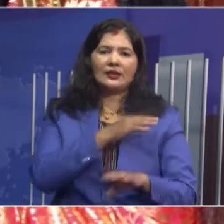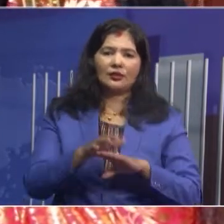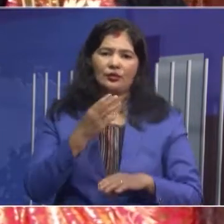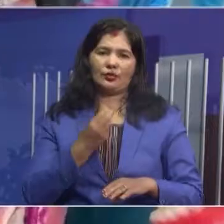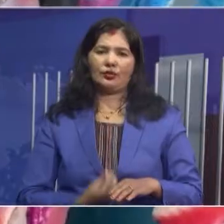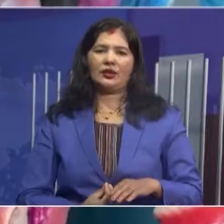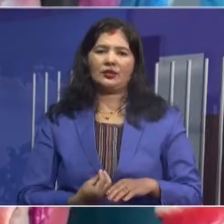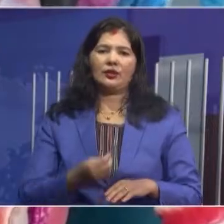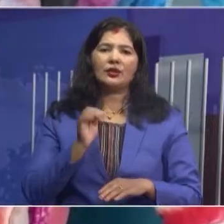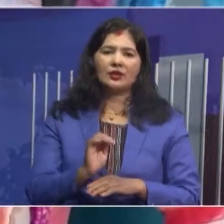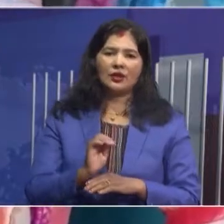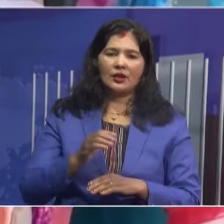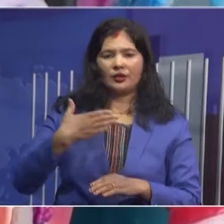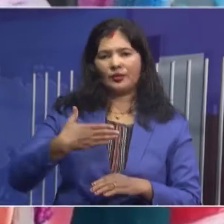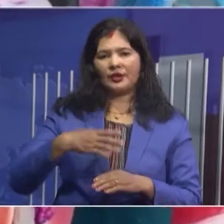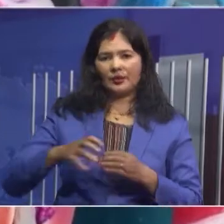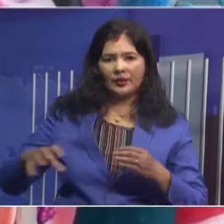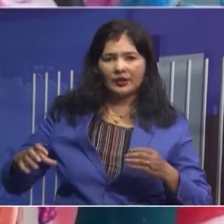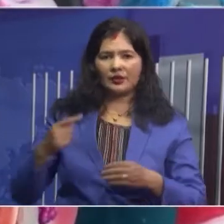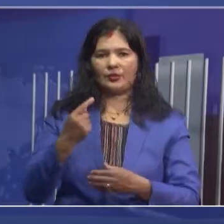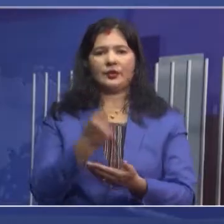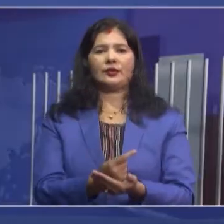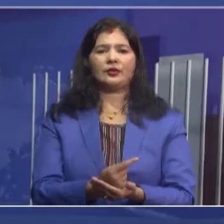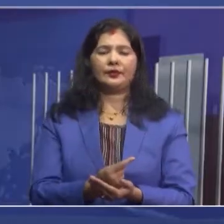वासुदेव वर्मा, नेपाल टेलिभिजन, लुम्बिनी प्रदेश, कपिलवस्तु।